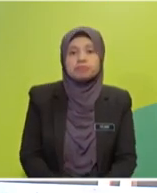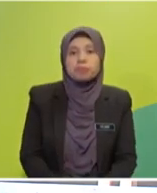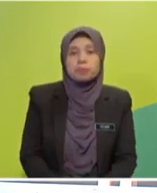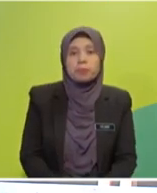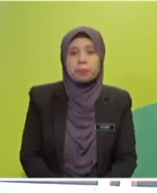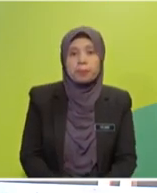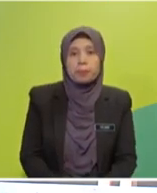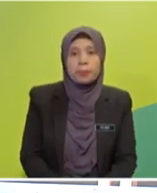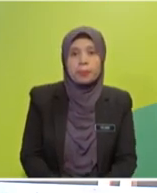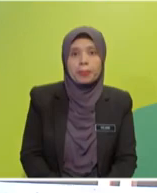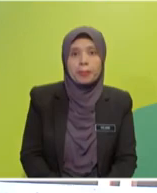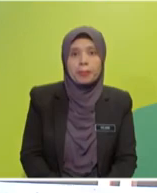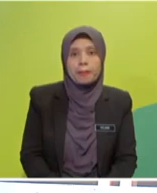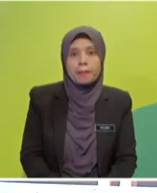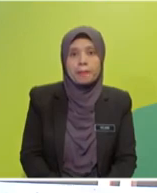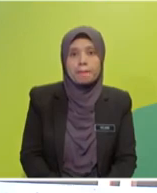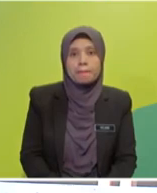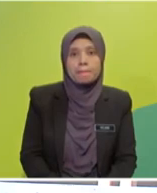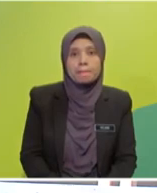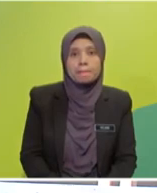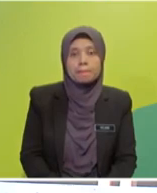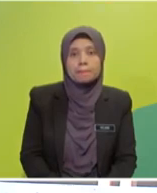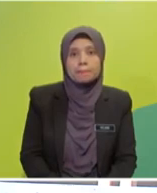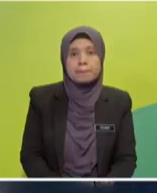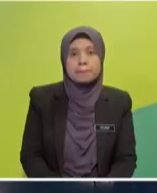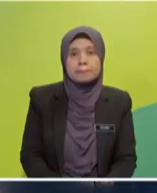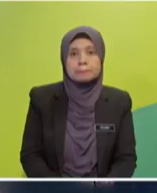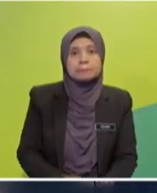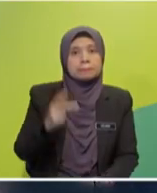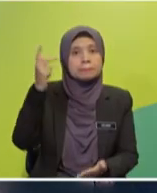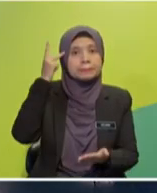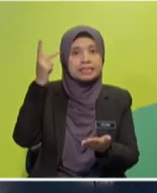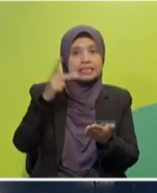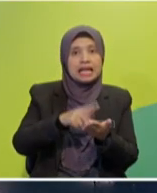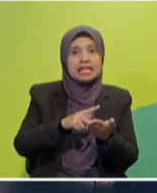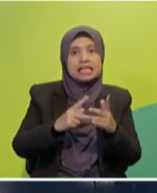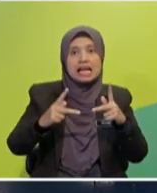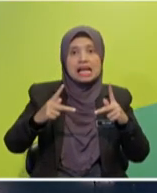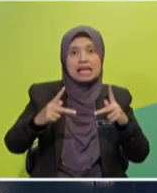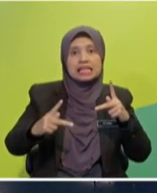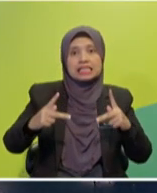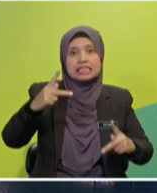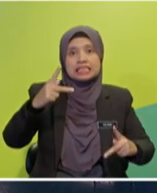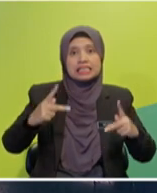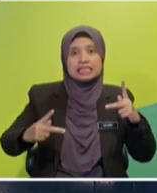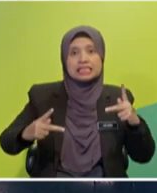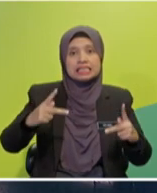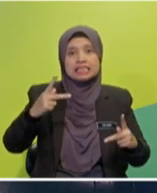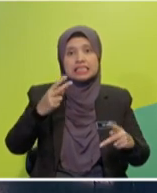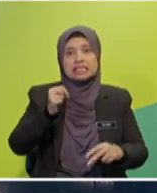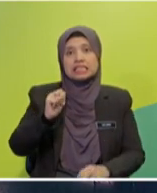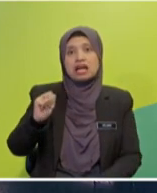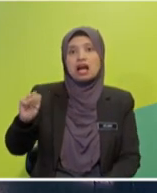Barisan seterusnya, cikgu. Betul tak, cikgu? Okay, yang kedua. Betul, betul, betul. Kenali kenderaan. Mari